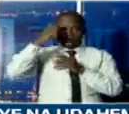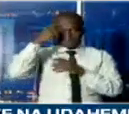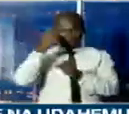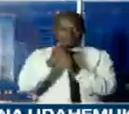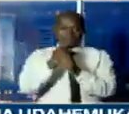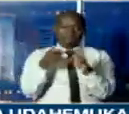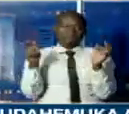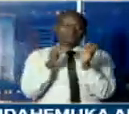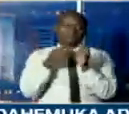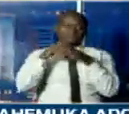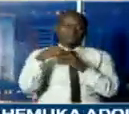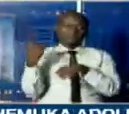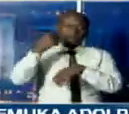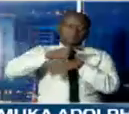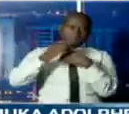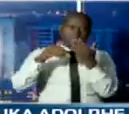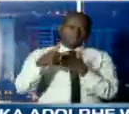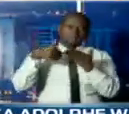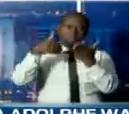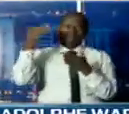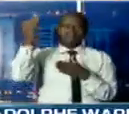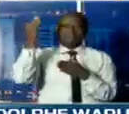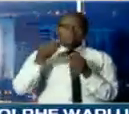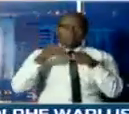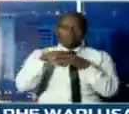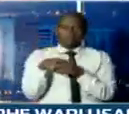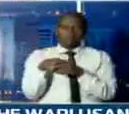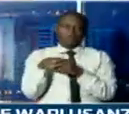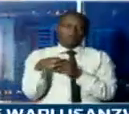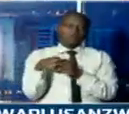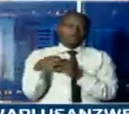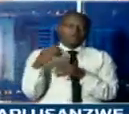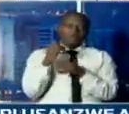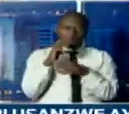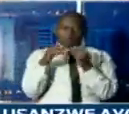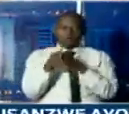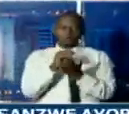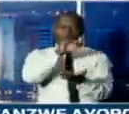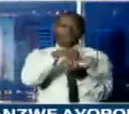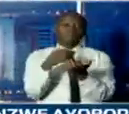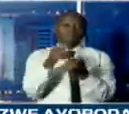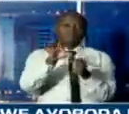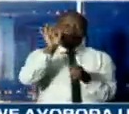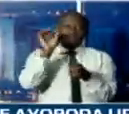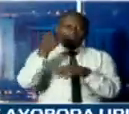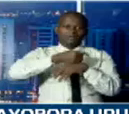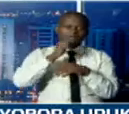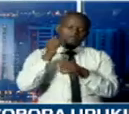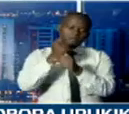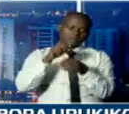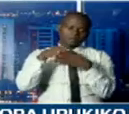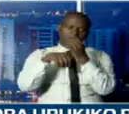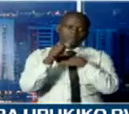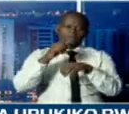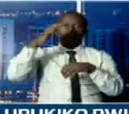bizakorwa, ariko bibe mu minsi yagenwe ibiganiro bizajya biberamo mu cyumweru cyo kwibuka, cyangwa ikigo runaka gihitemo umunsi cyakoreraho ibikorwa